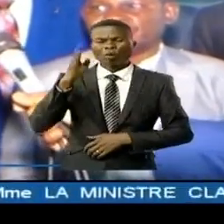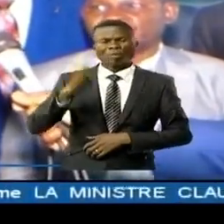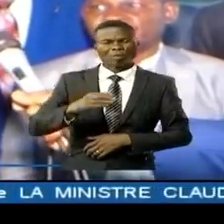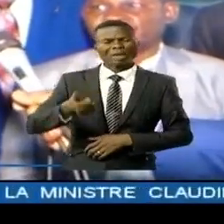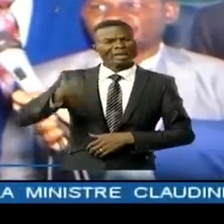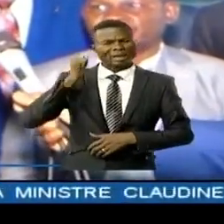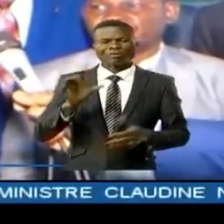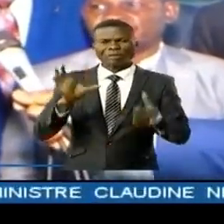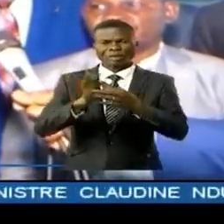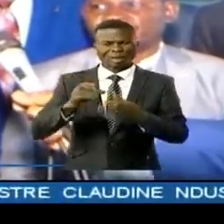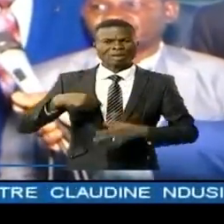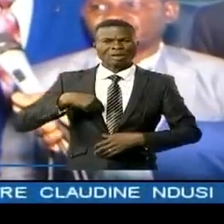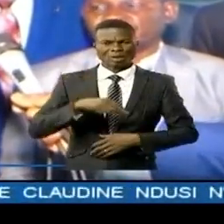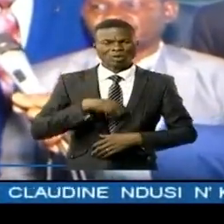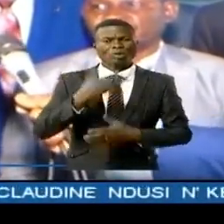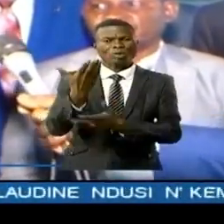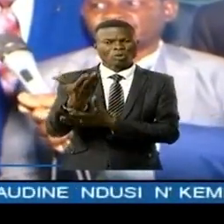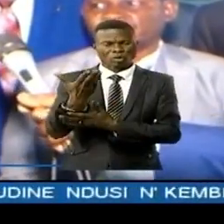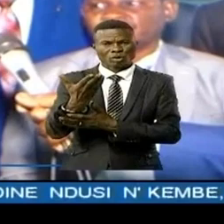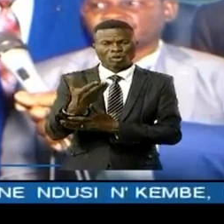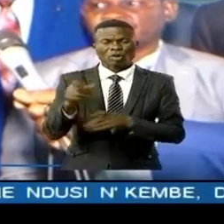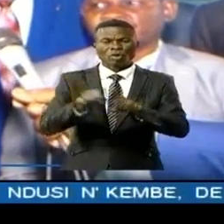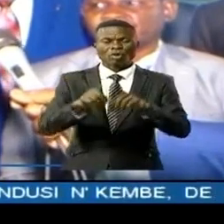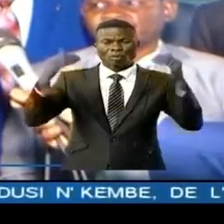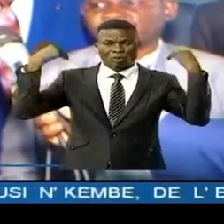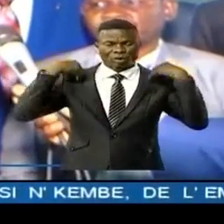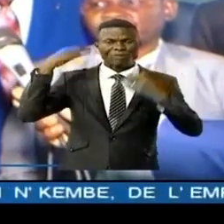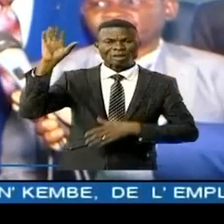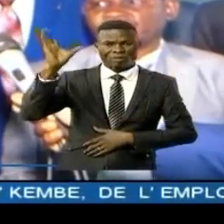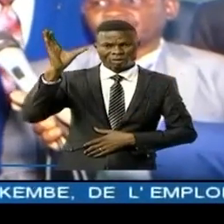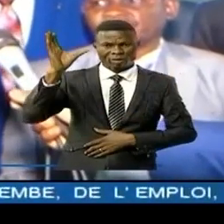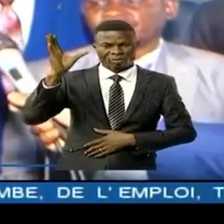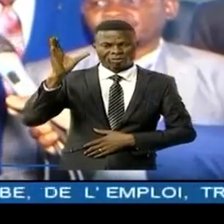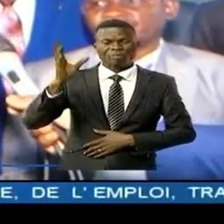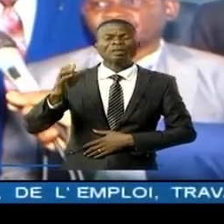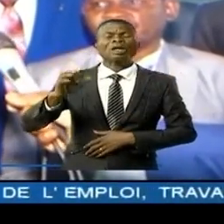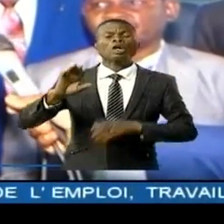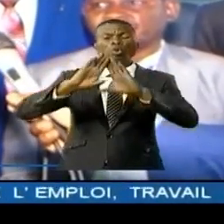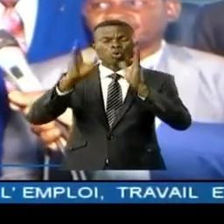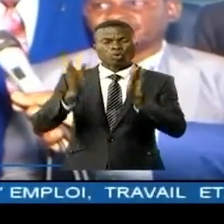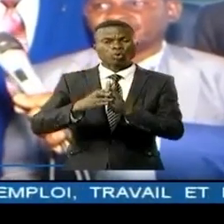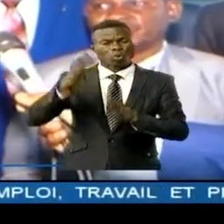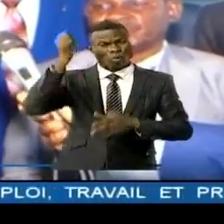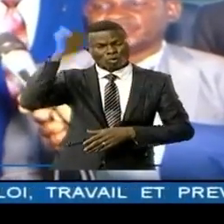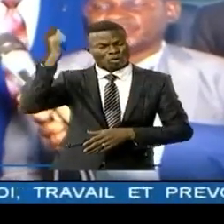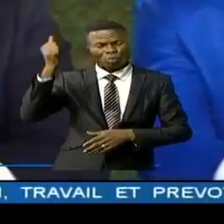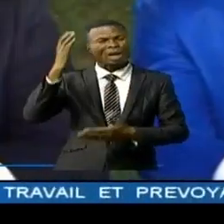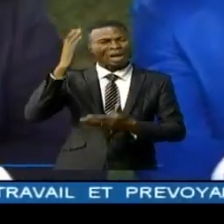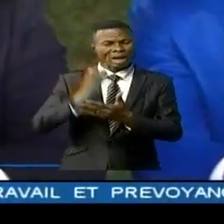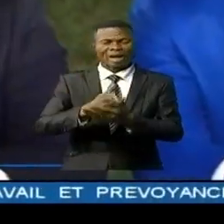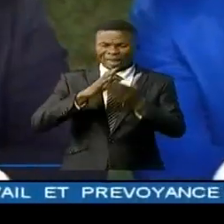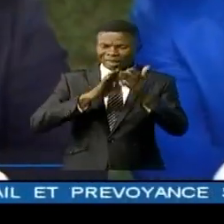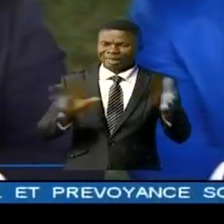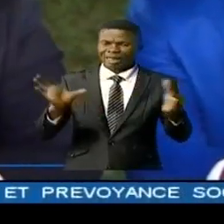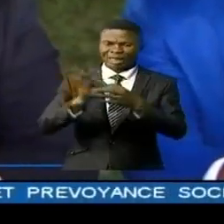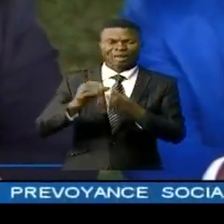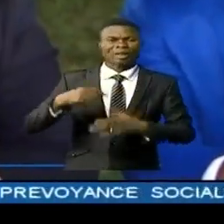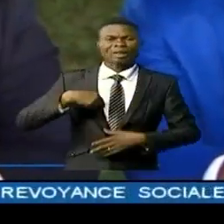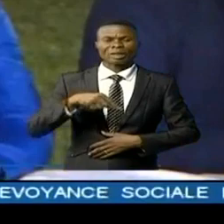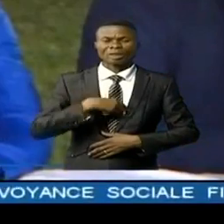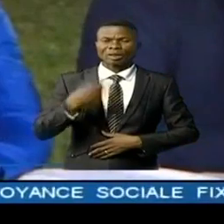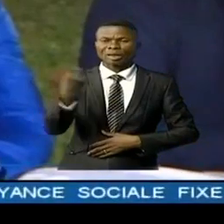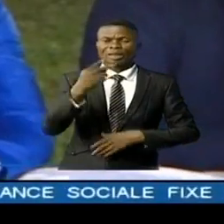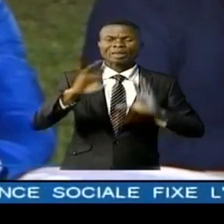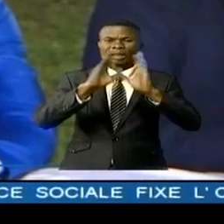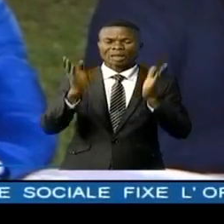est ce que nous nous demandons attaque autour des traditionnels c'est l'intégration et le respect des us et coutumes des communautés que ce n